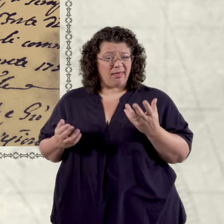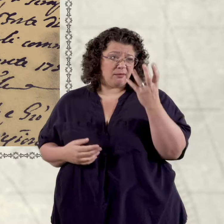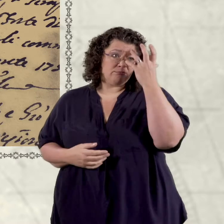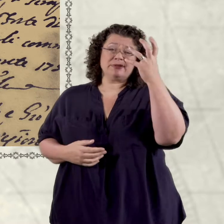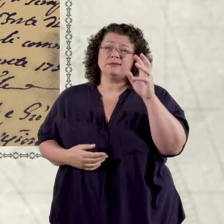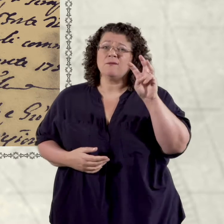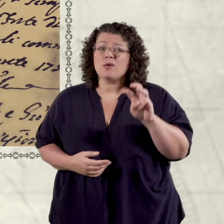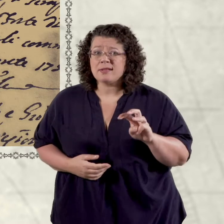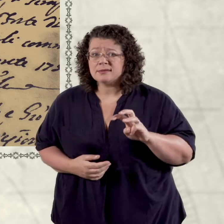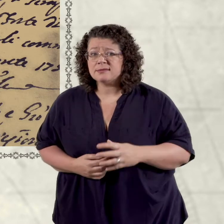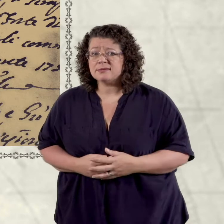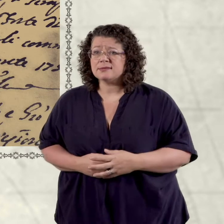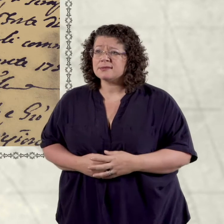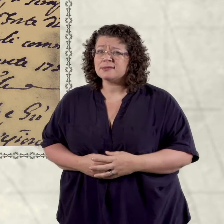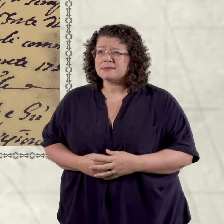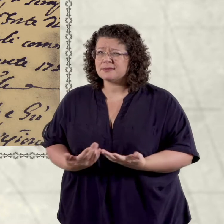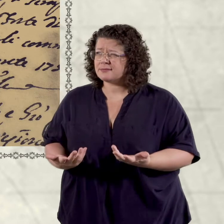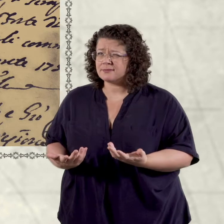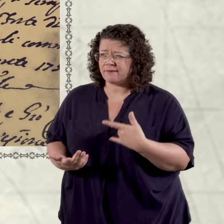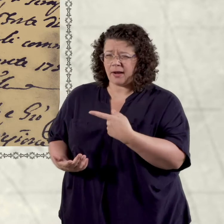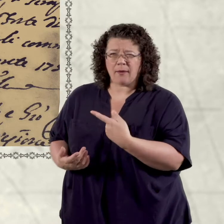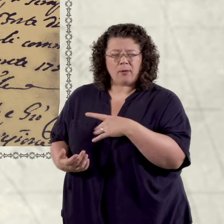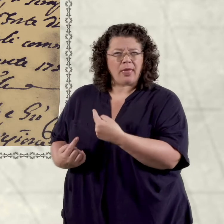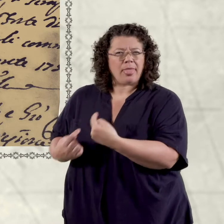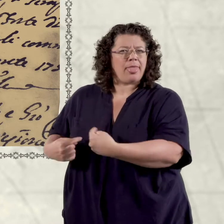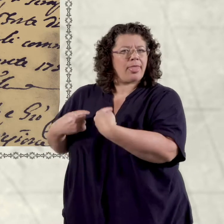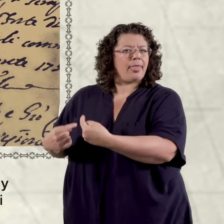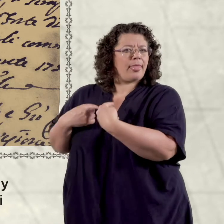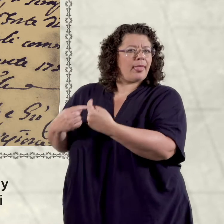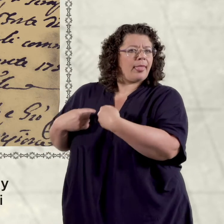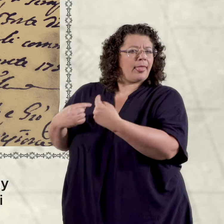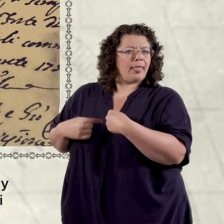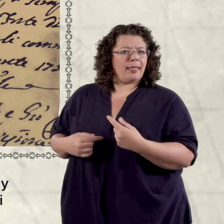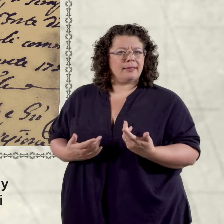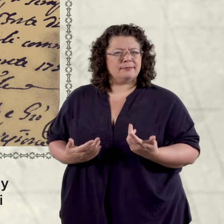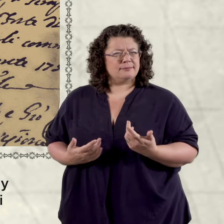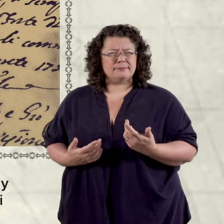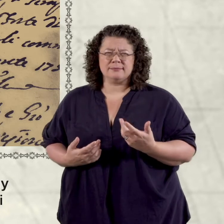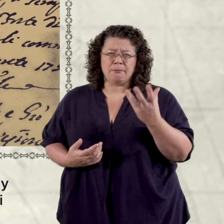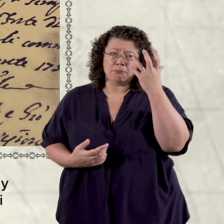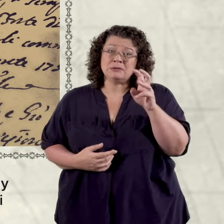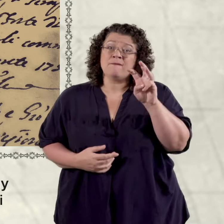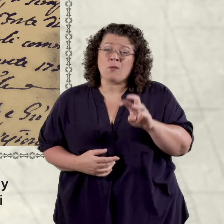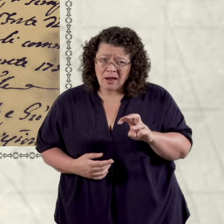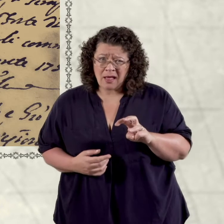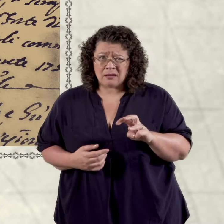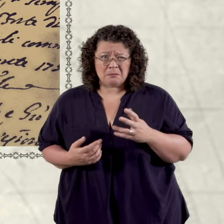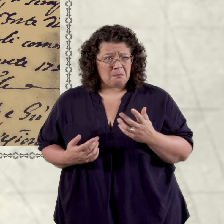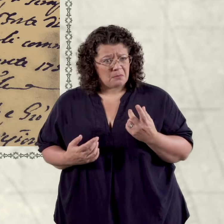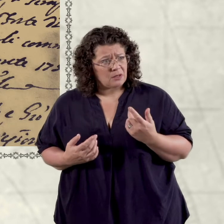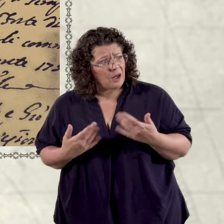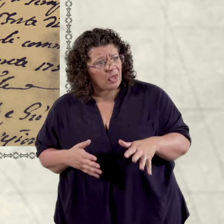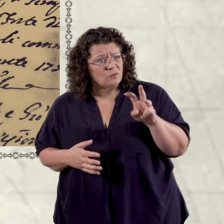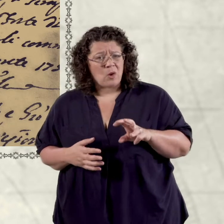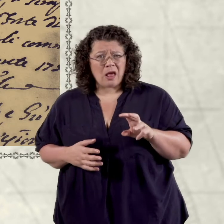Ges i gadw'r teitl, Tywysog Cymru, ond o'n i'n teimlo mae gwneud hynny mwyn gwneud hwyl ar fy mhenni wnaeth ei